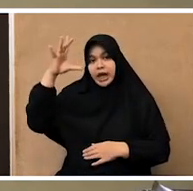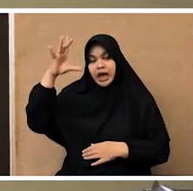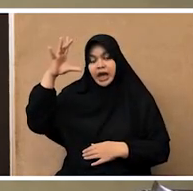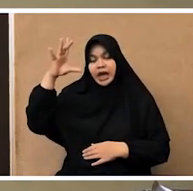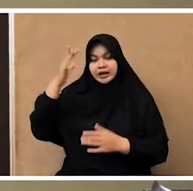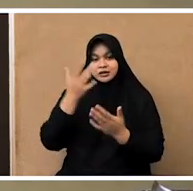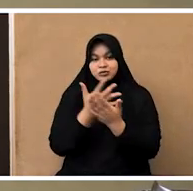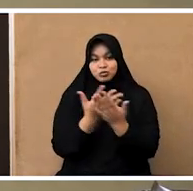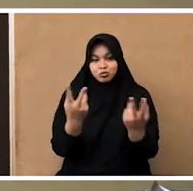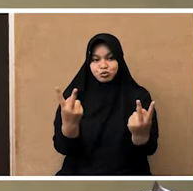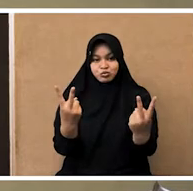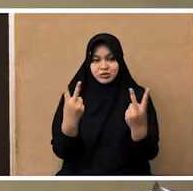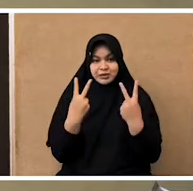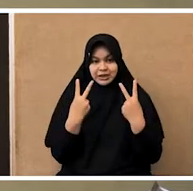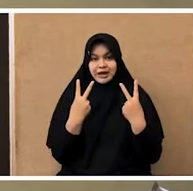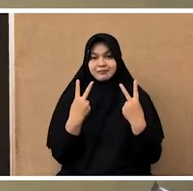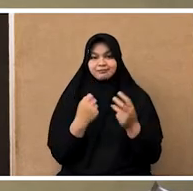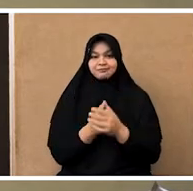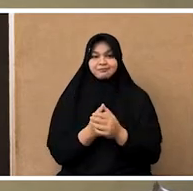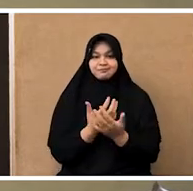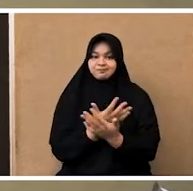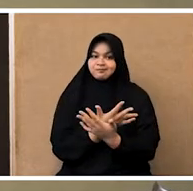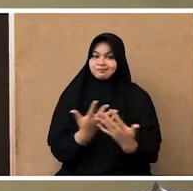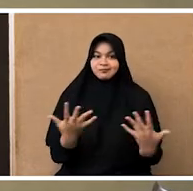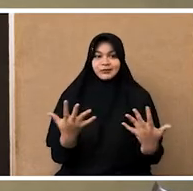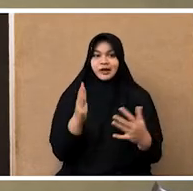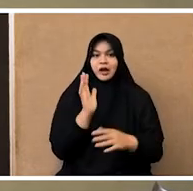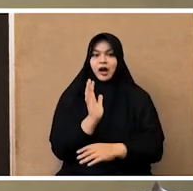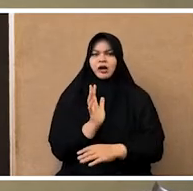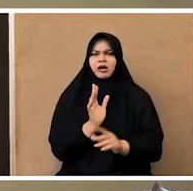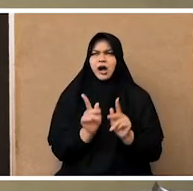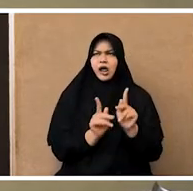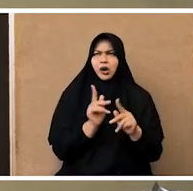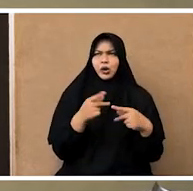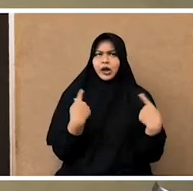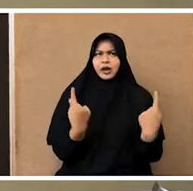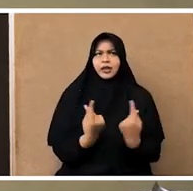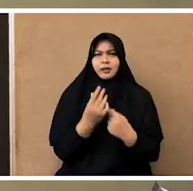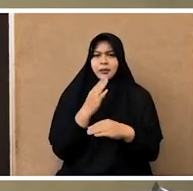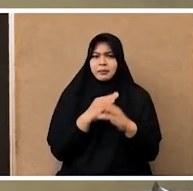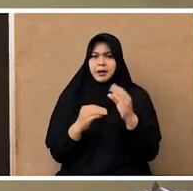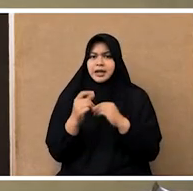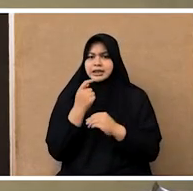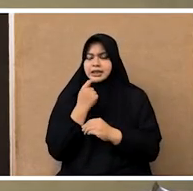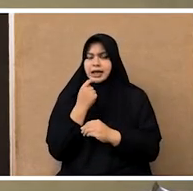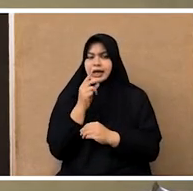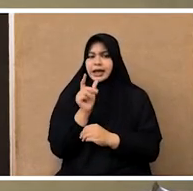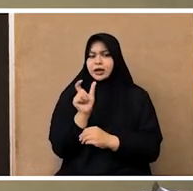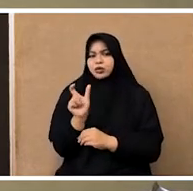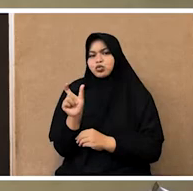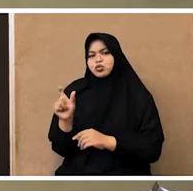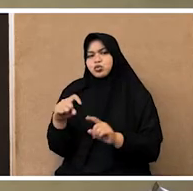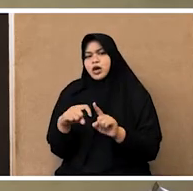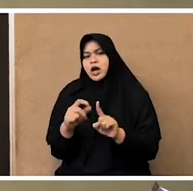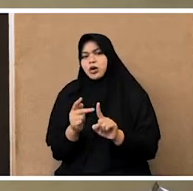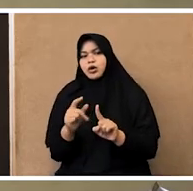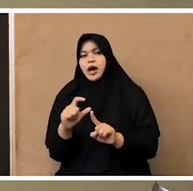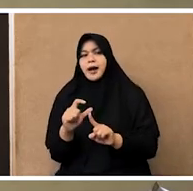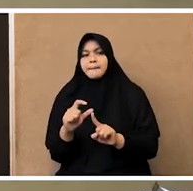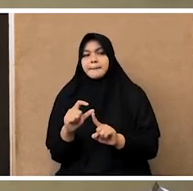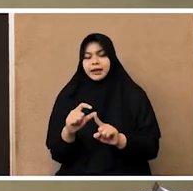pemirsa sekalian kalau kita membahas soal KUHP tentu selain